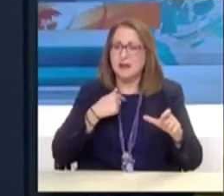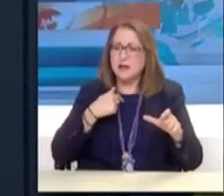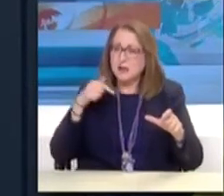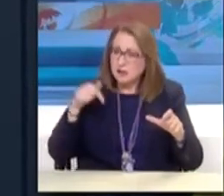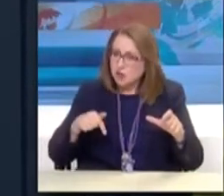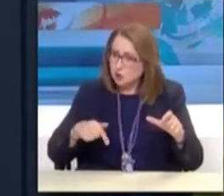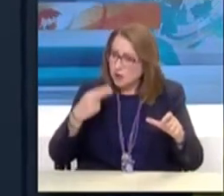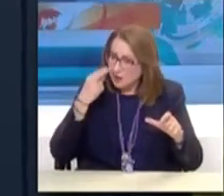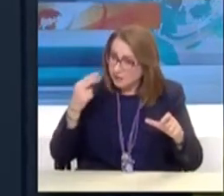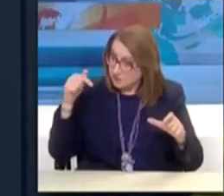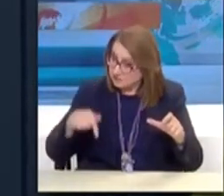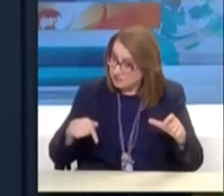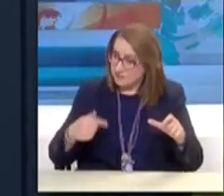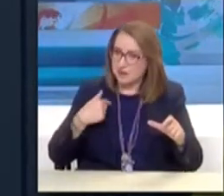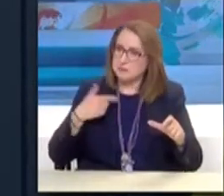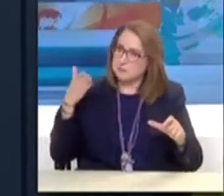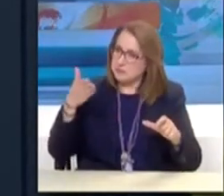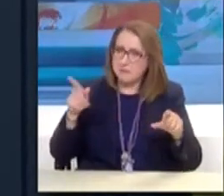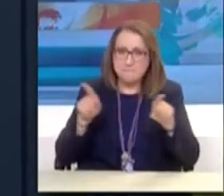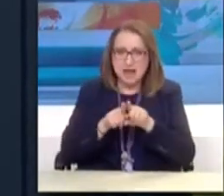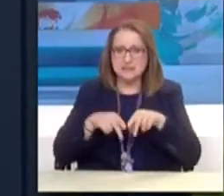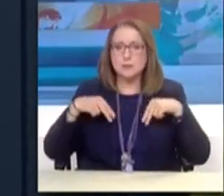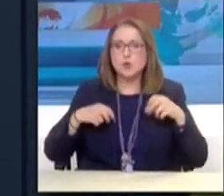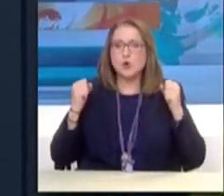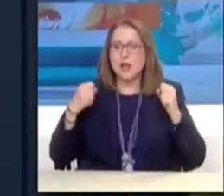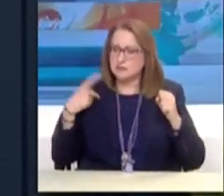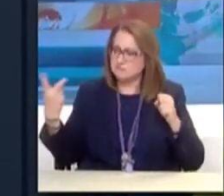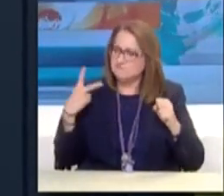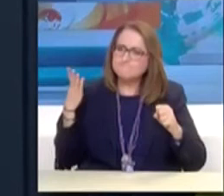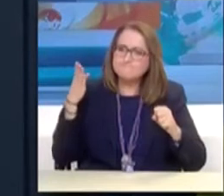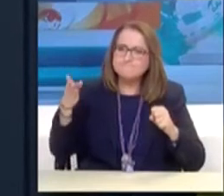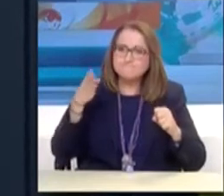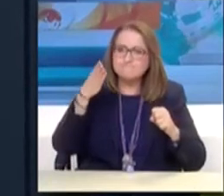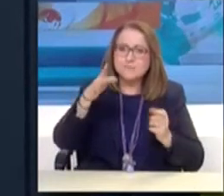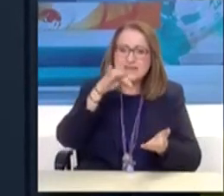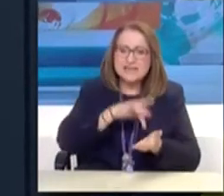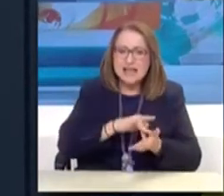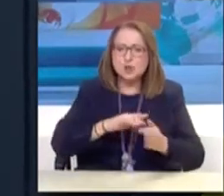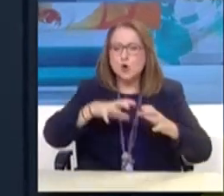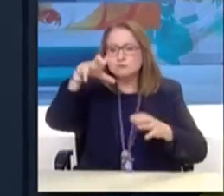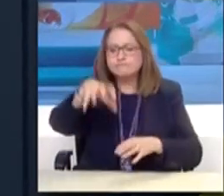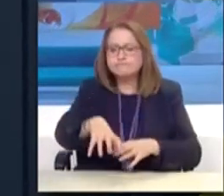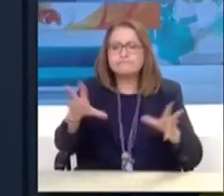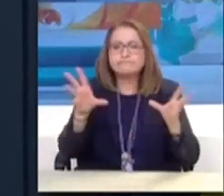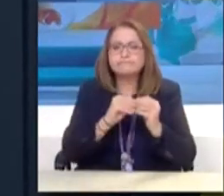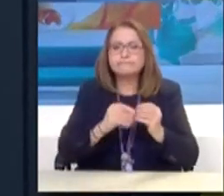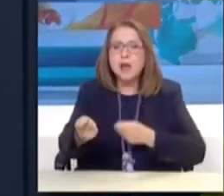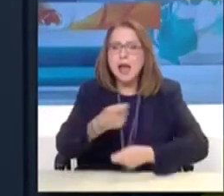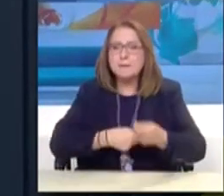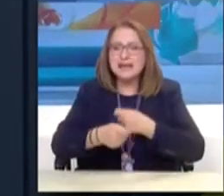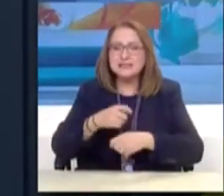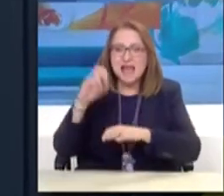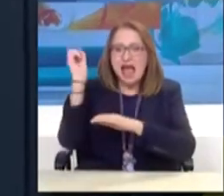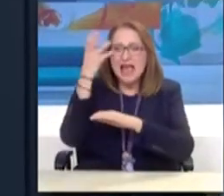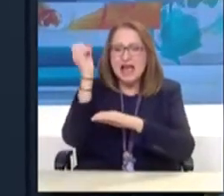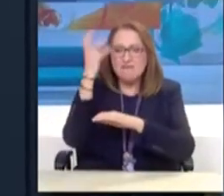να διαπιστώσουμε και σήμερα με τον Υπουργό Υγείας Βασίλη Κικίλια κατά τη σημερινή μας επίσκεψη στο Κέντρο Επιχειρήσεων του ΕΚΑΒ. Με βάση τα